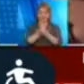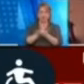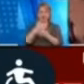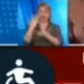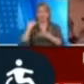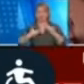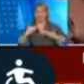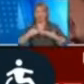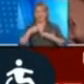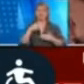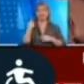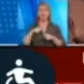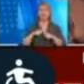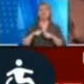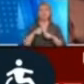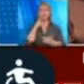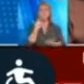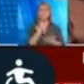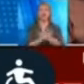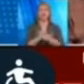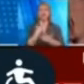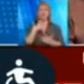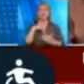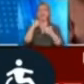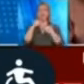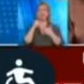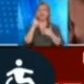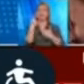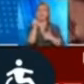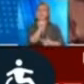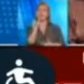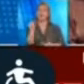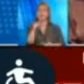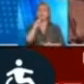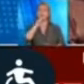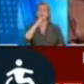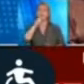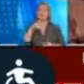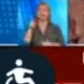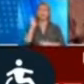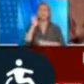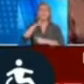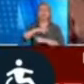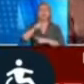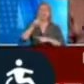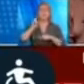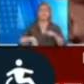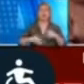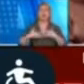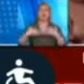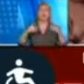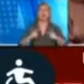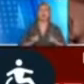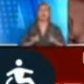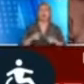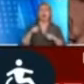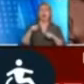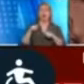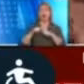סימנים מעידים. עכשיו, אני רוצה רגע להסביר את ההבדל בין שני המונחים המודיעינים הללו ולמה הוא בעצם משליך דרמטית על עומק המחדל. אותות חלשים זה